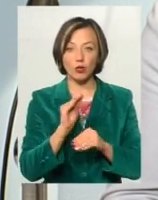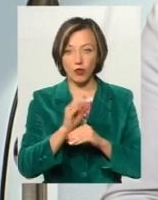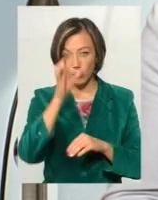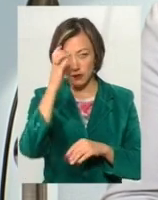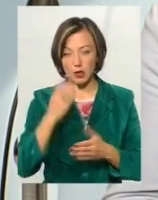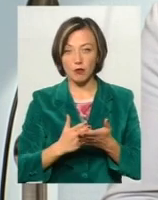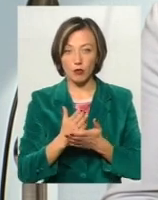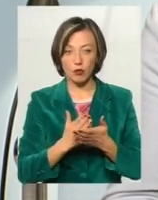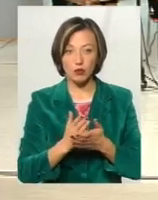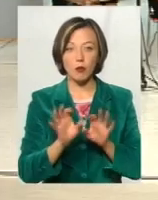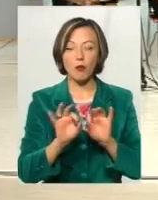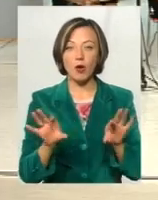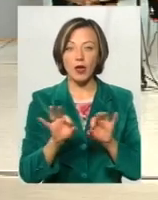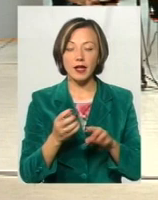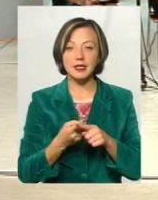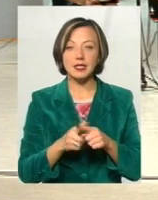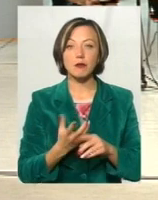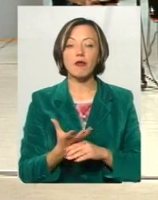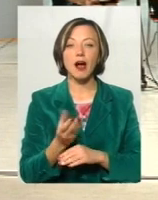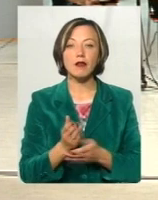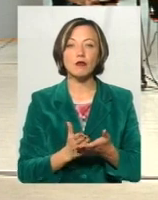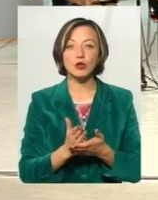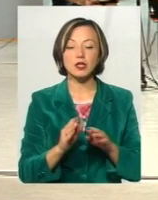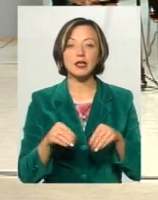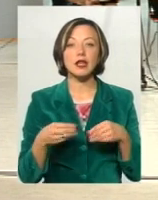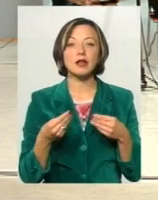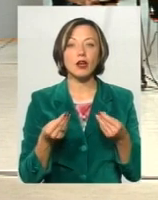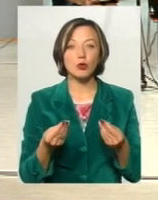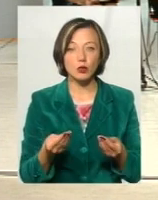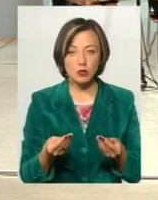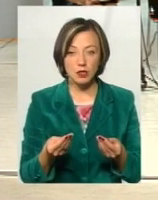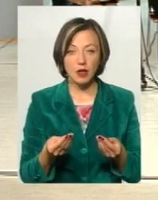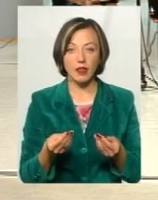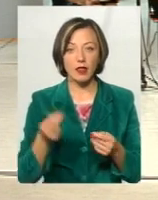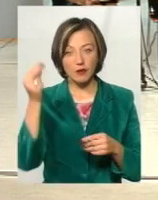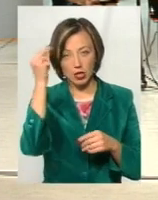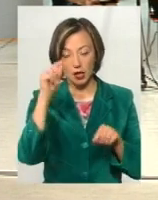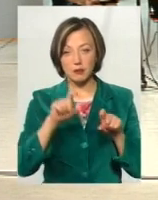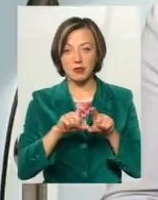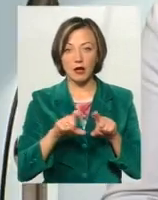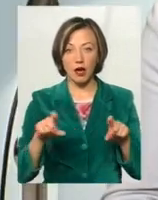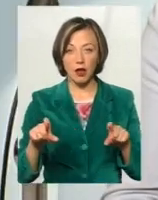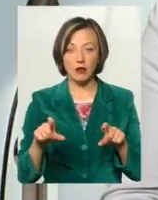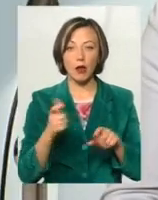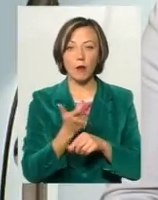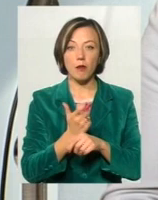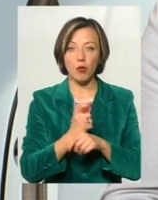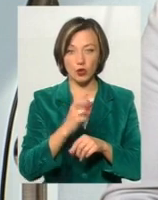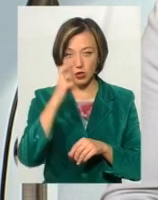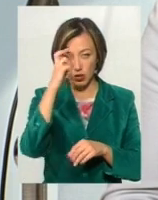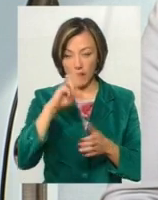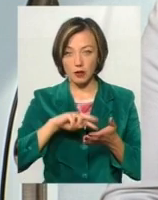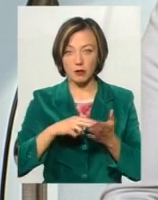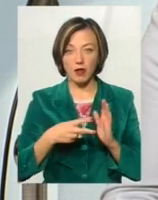освітні послуги. Пояснюю, це платні послуги, які надаються навчальним закладом понад державні плани